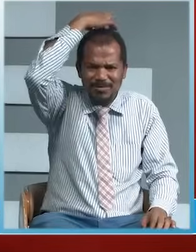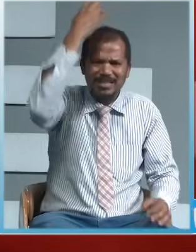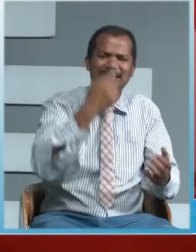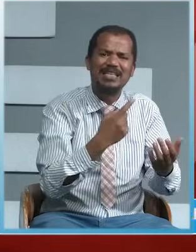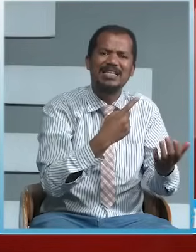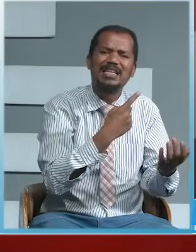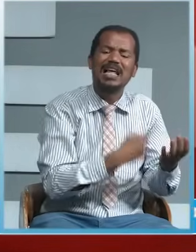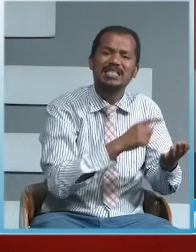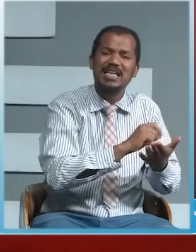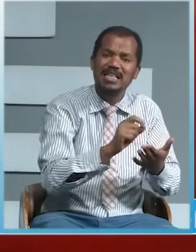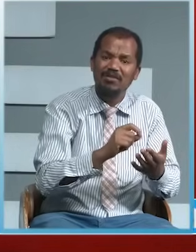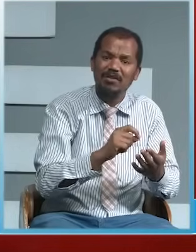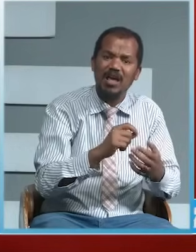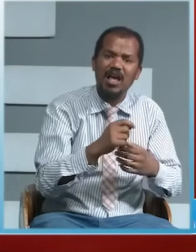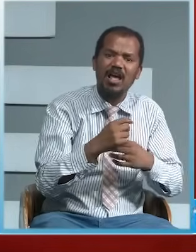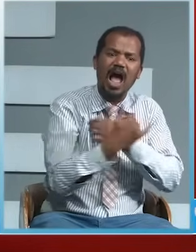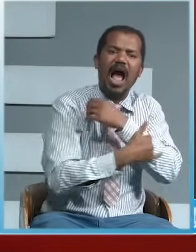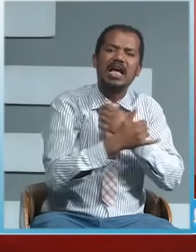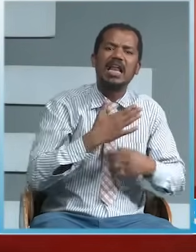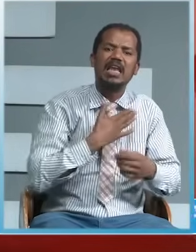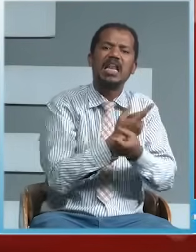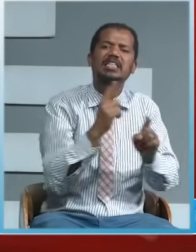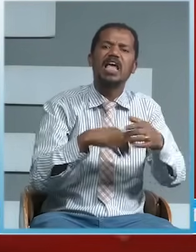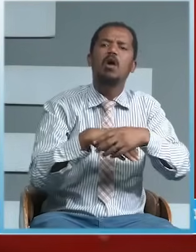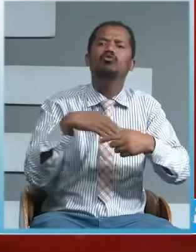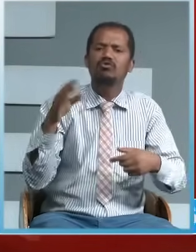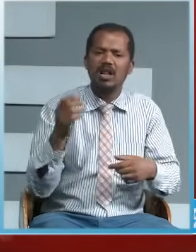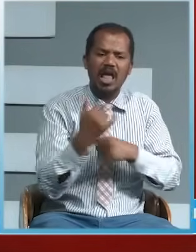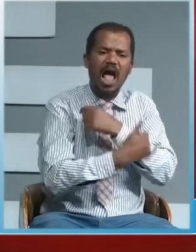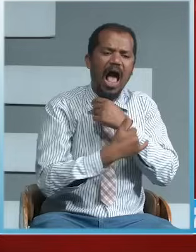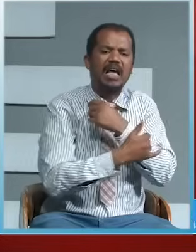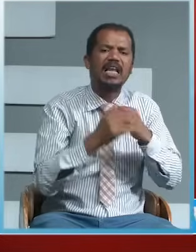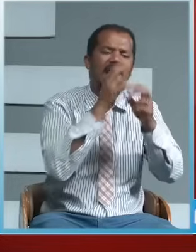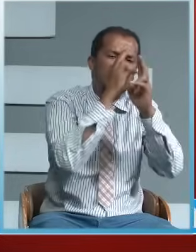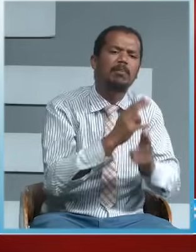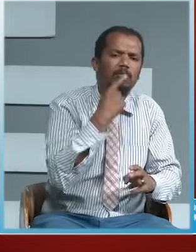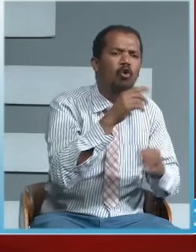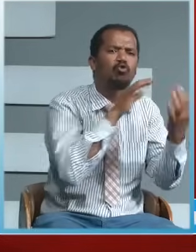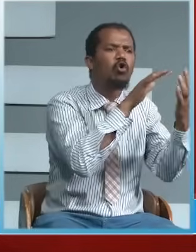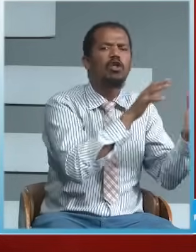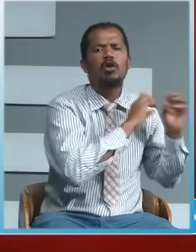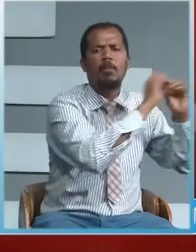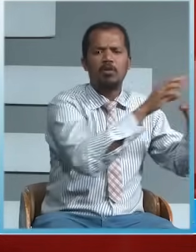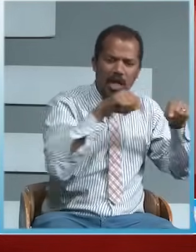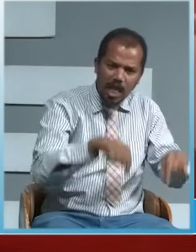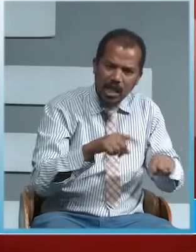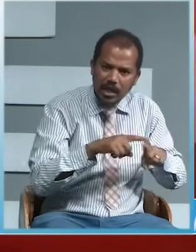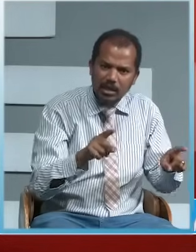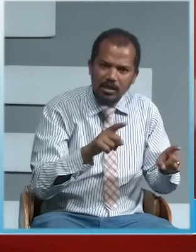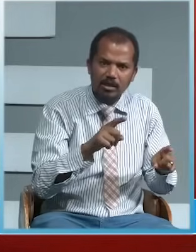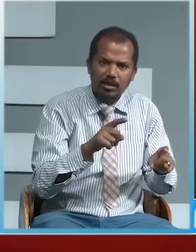መንግስት ከዚህ የላከው እኮ አገሬን ነጻ ያውጡልኛል፣ አገሬን ያስከብሩልኛል ብሎ ነው የላካቸው። ዛሬ